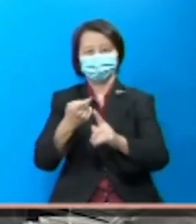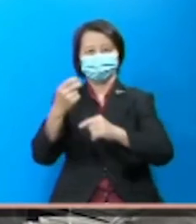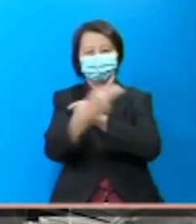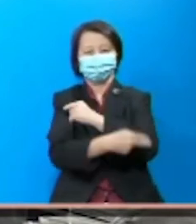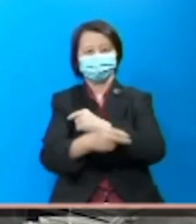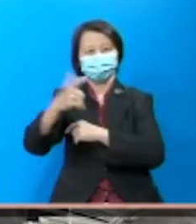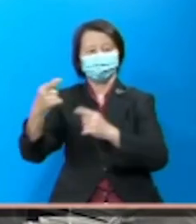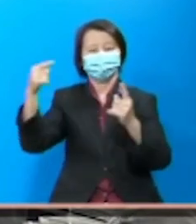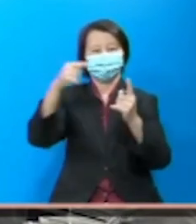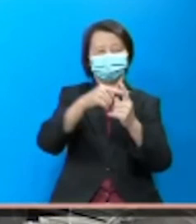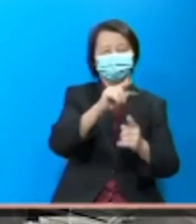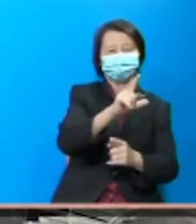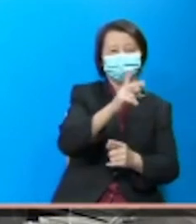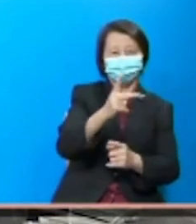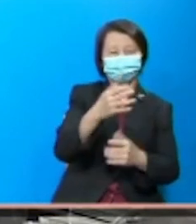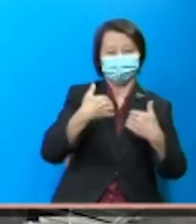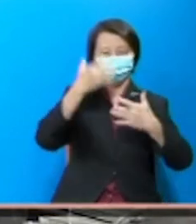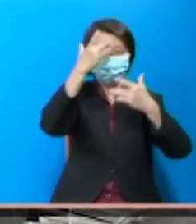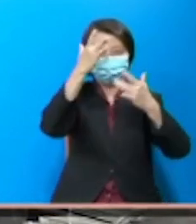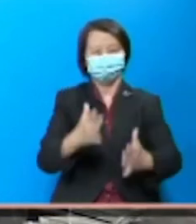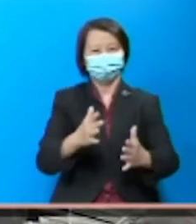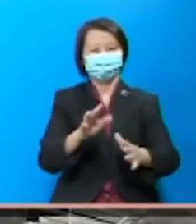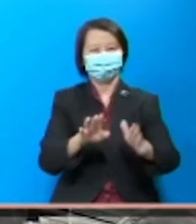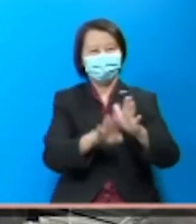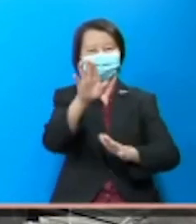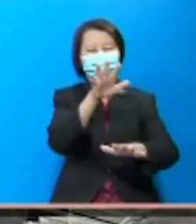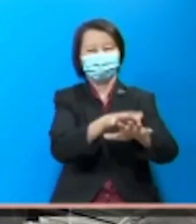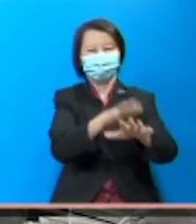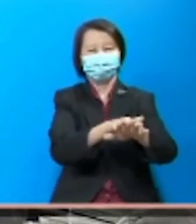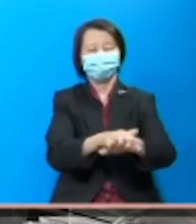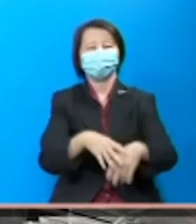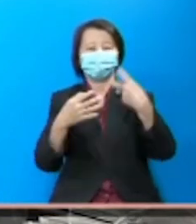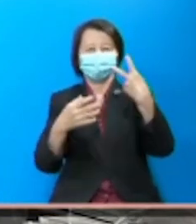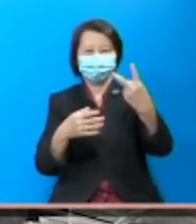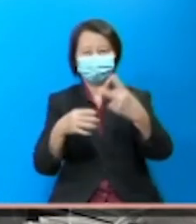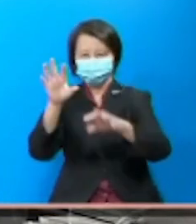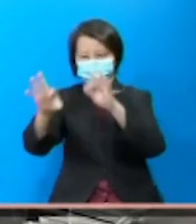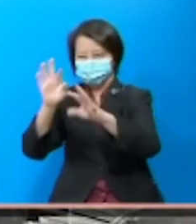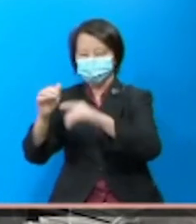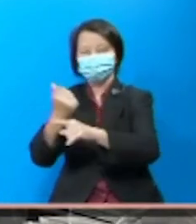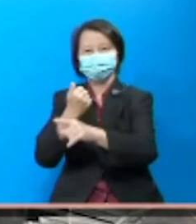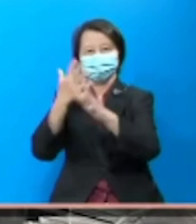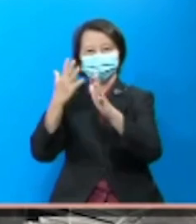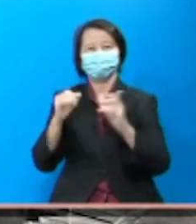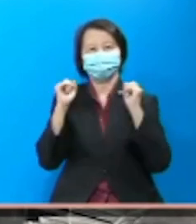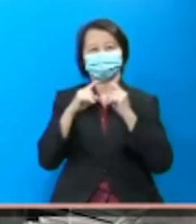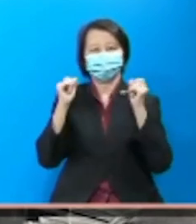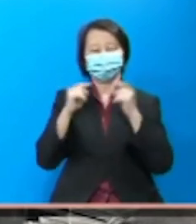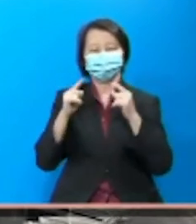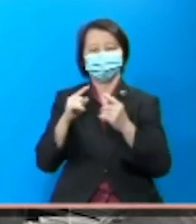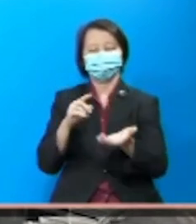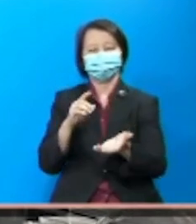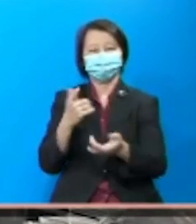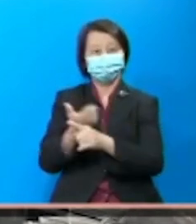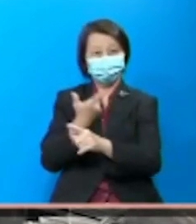lain ke sisi Lembah Klang yang punya efek ethopian tim yang tinggi betul pelantikan pengamat pembuatan swasta yaitu crybird